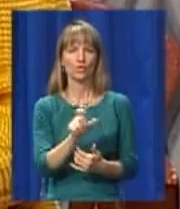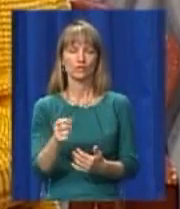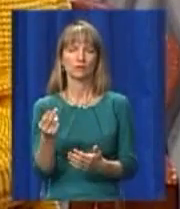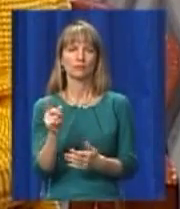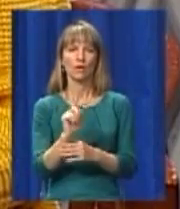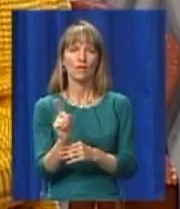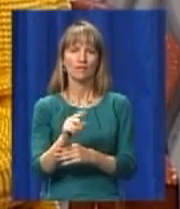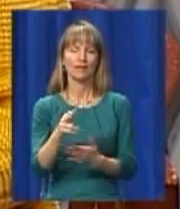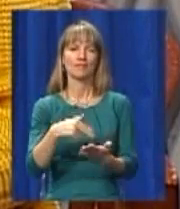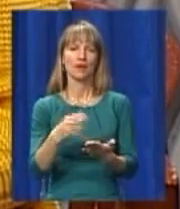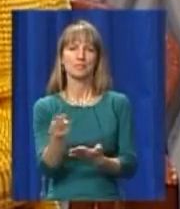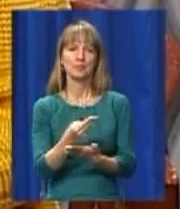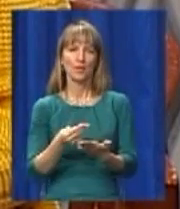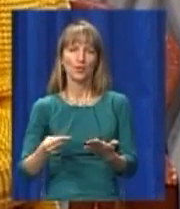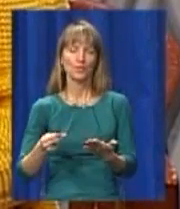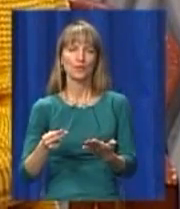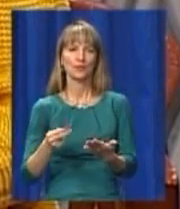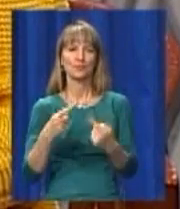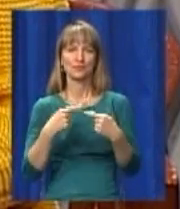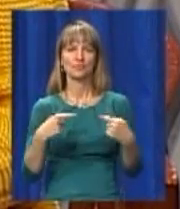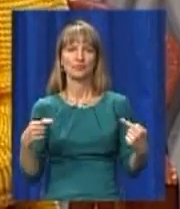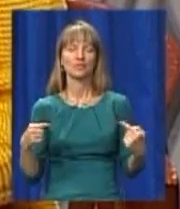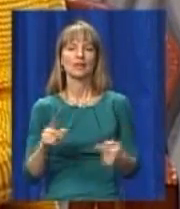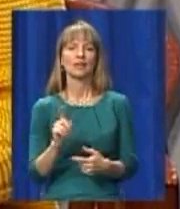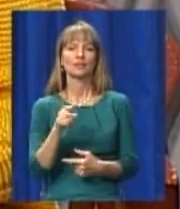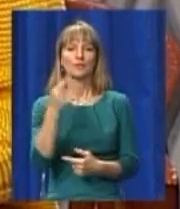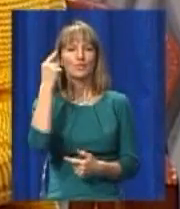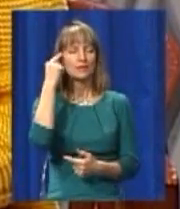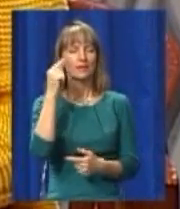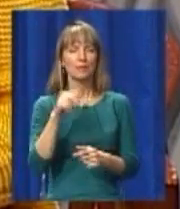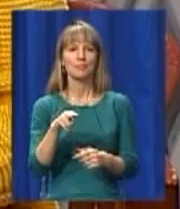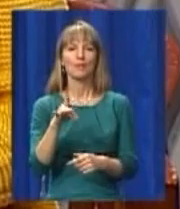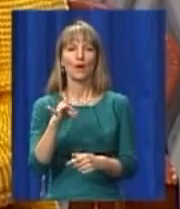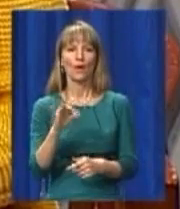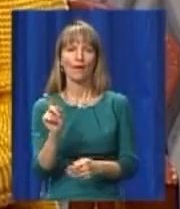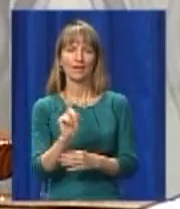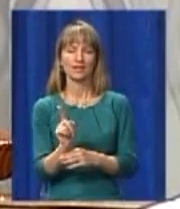фарбами малює. Де тільки завгодно. А що ми дізнаємо взагалі про карандаші?